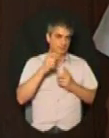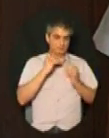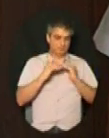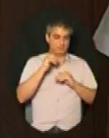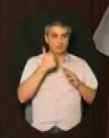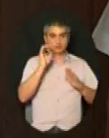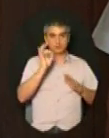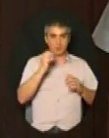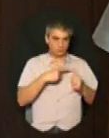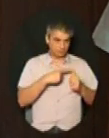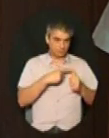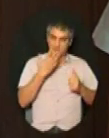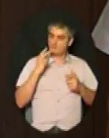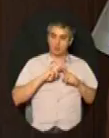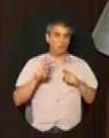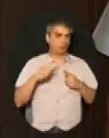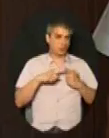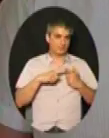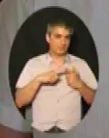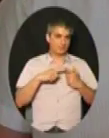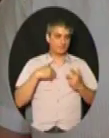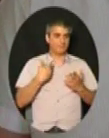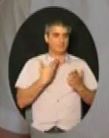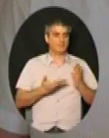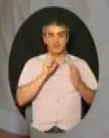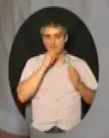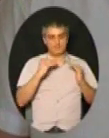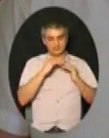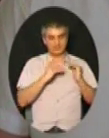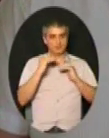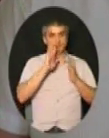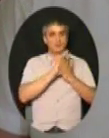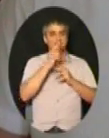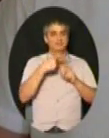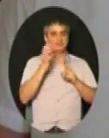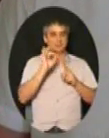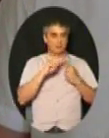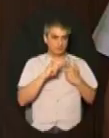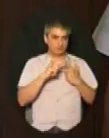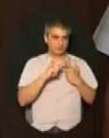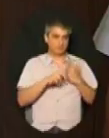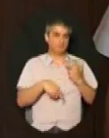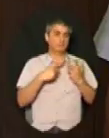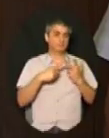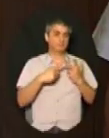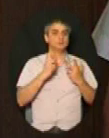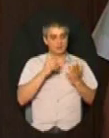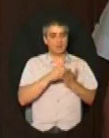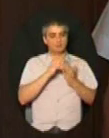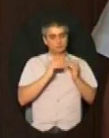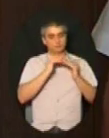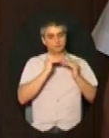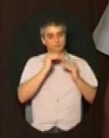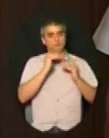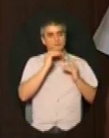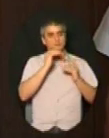חובמיות ל-60%, לפני חודשיים, העליתי את הפנסיית מינימום ל-18.5%, זה יצטרך להמשיך לעלות,